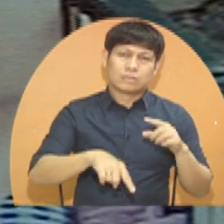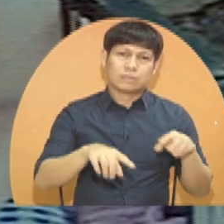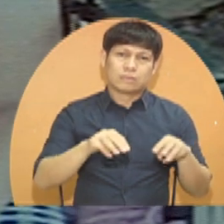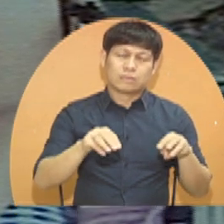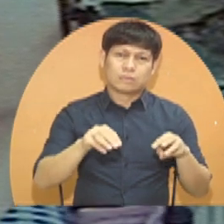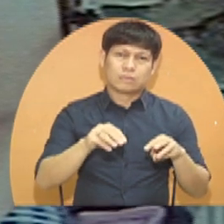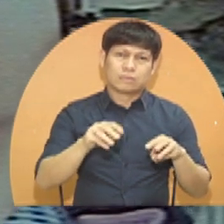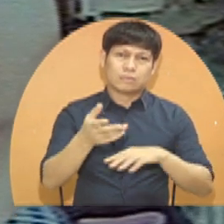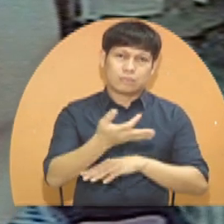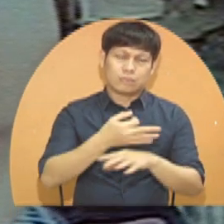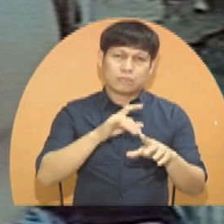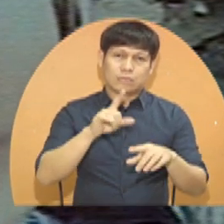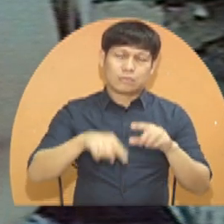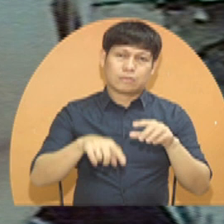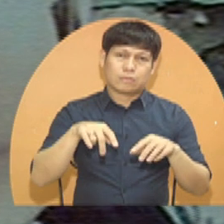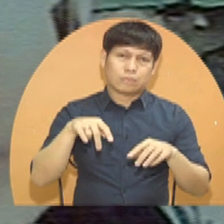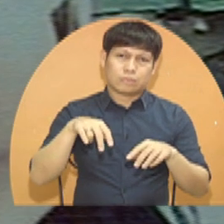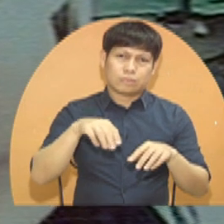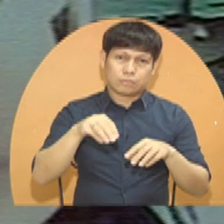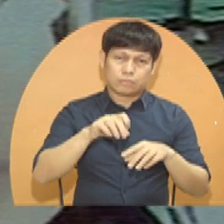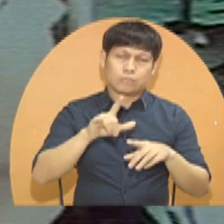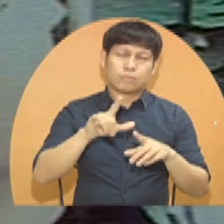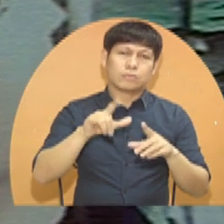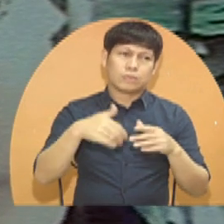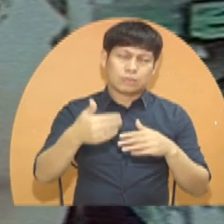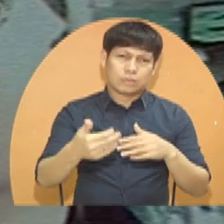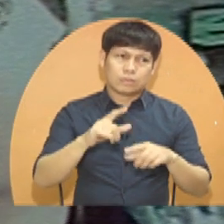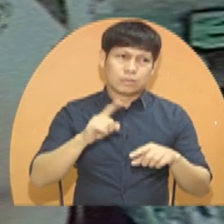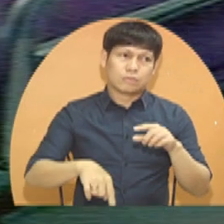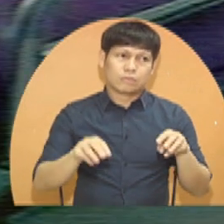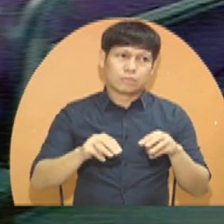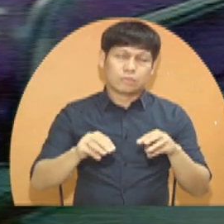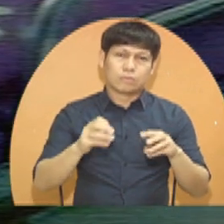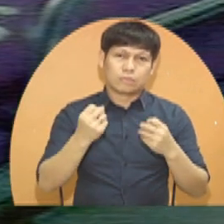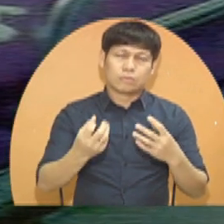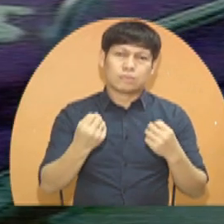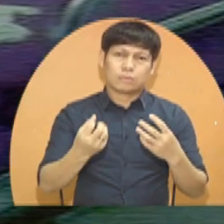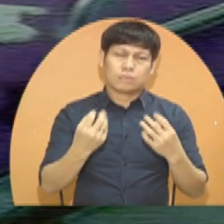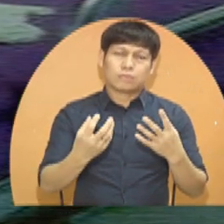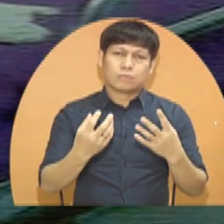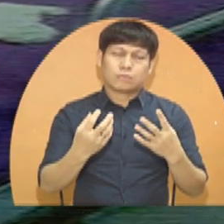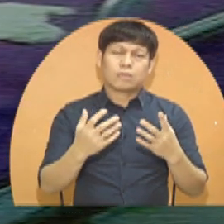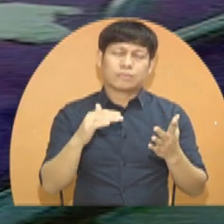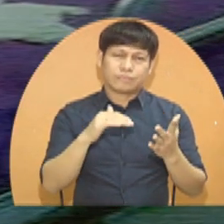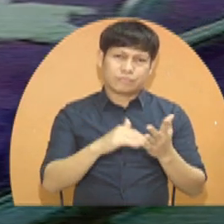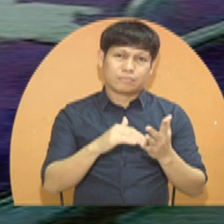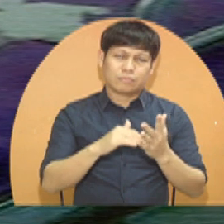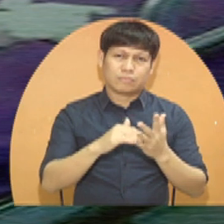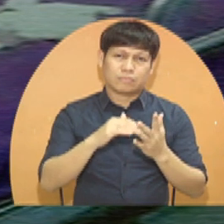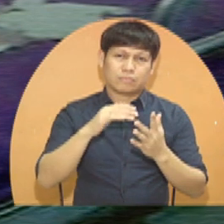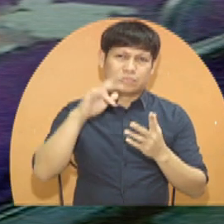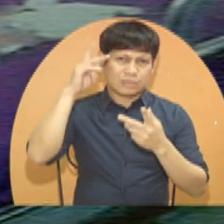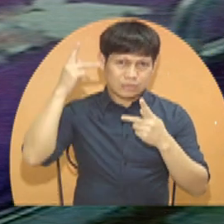na maigalaw, hindi na makahakbang. Tapos po, another day na naman po ulit, hindi ko po pinansin, baliwala lang. Sumakit na po